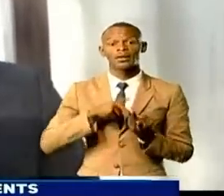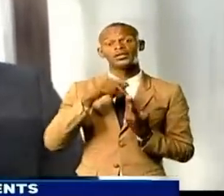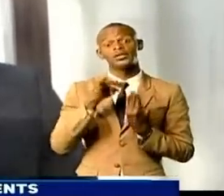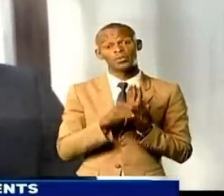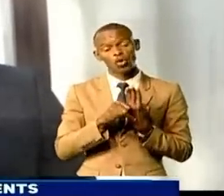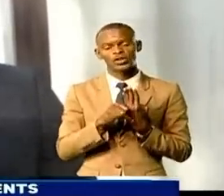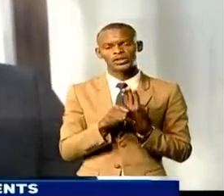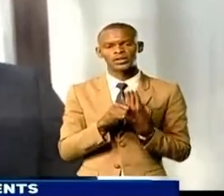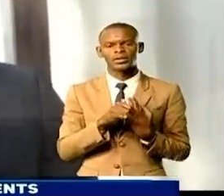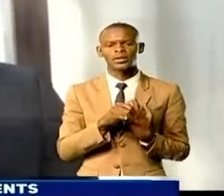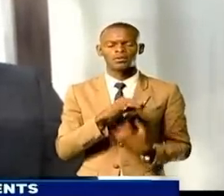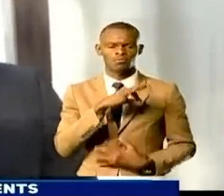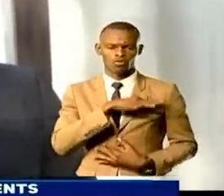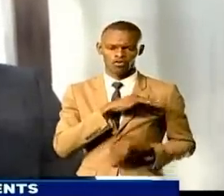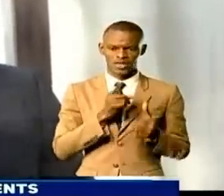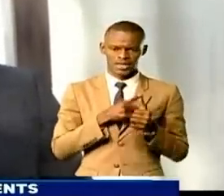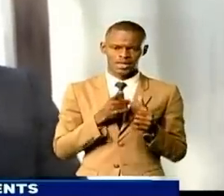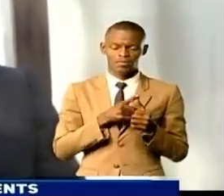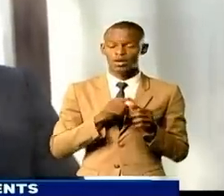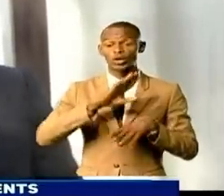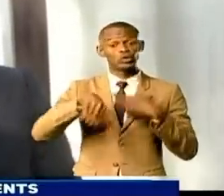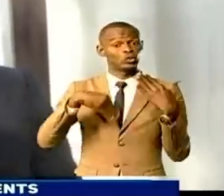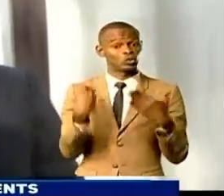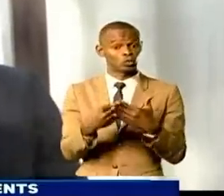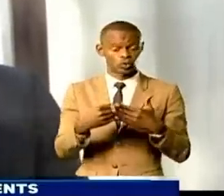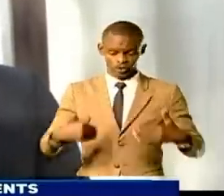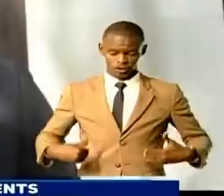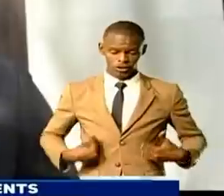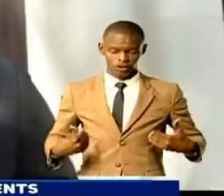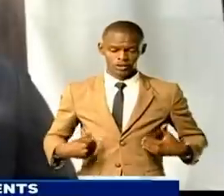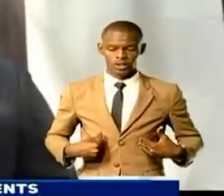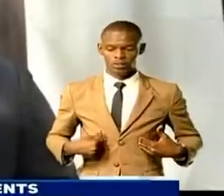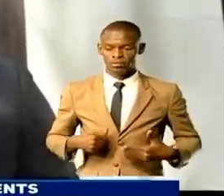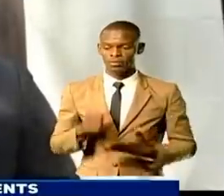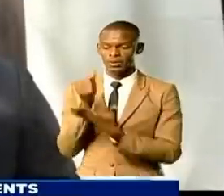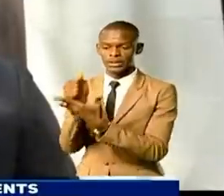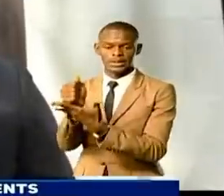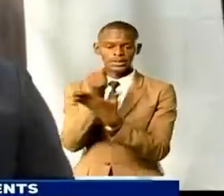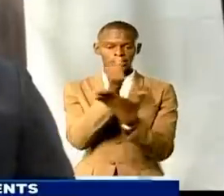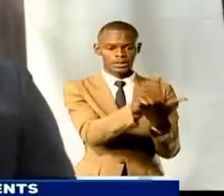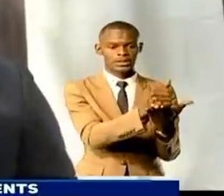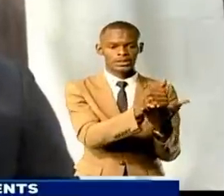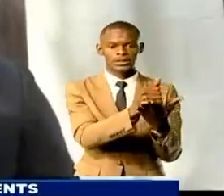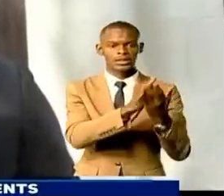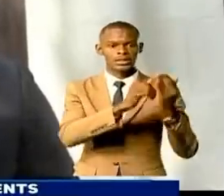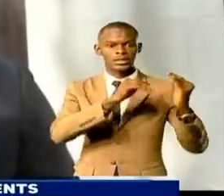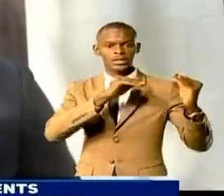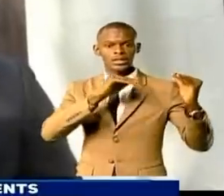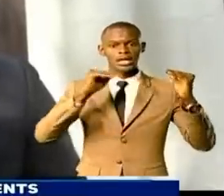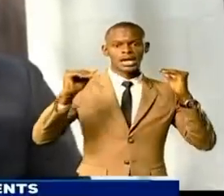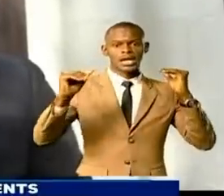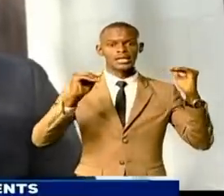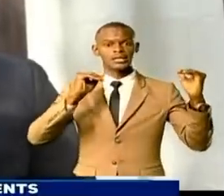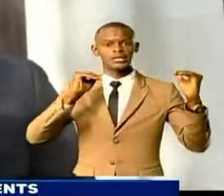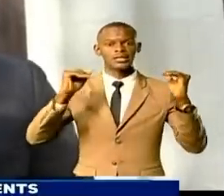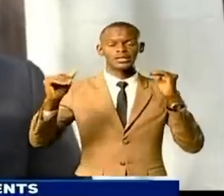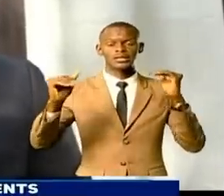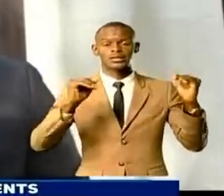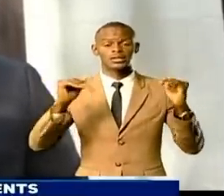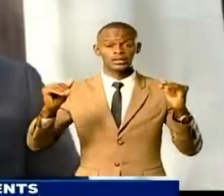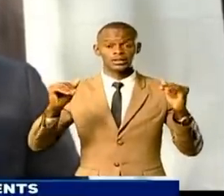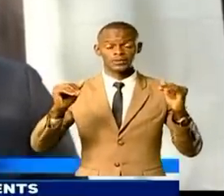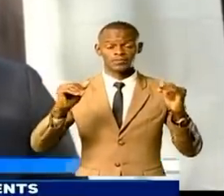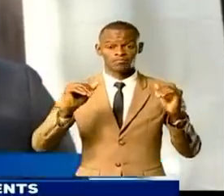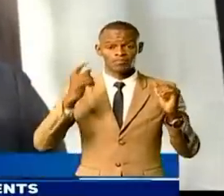mettant un accent particulier sur l'égalité des genres, avec comme objectif spécifique de permettre